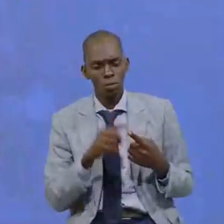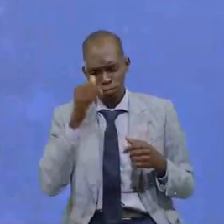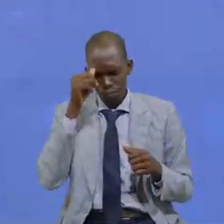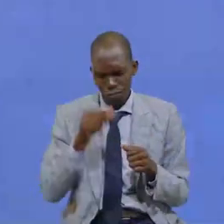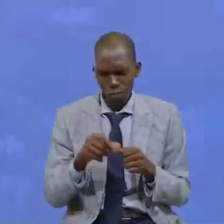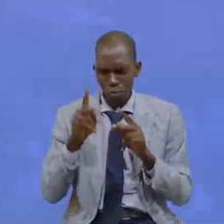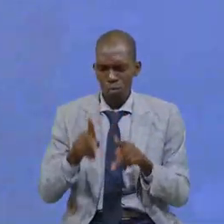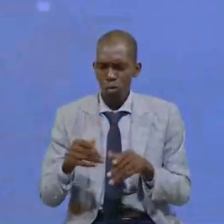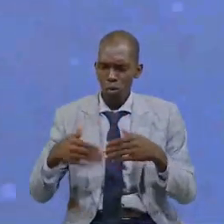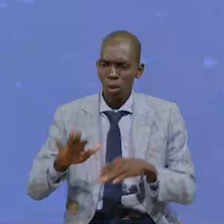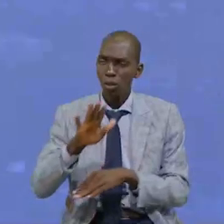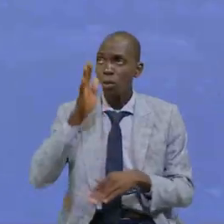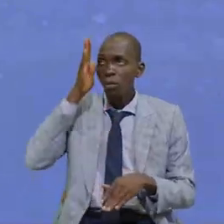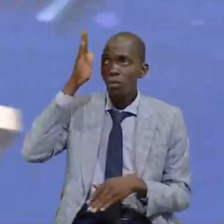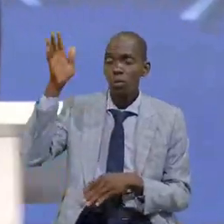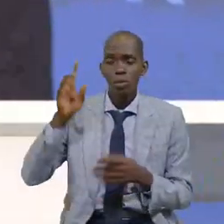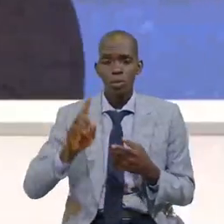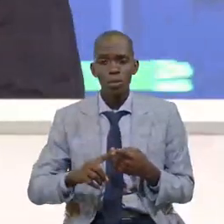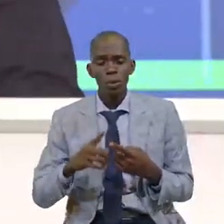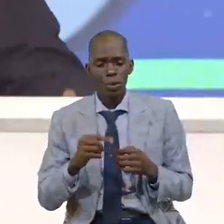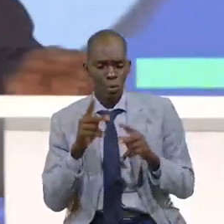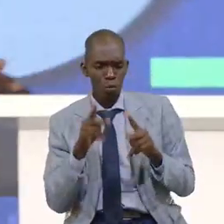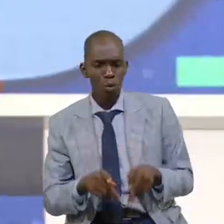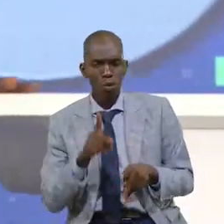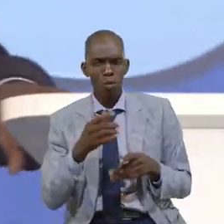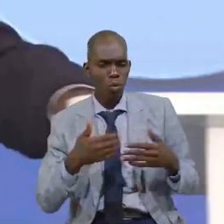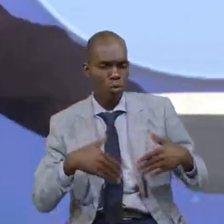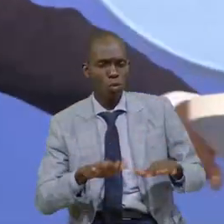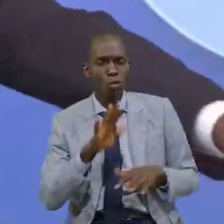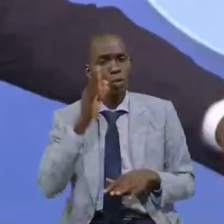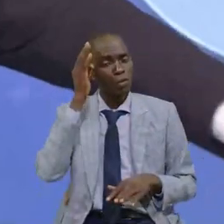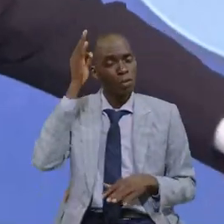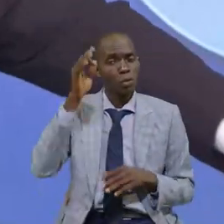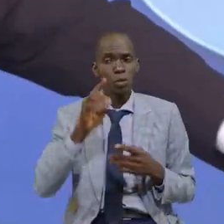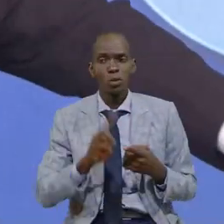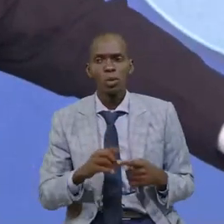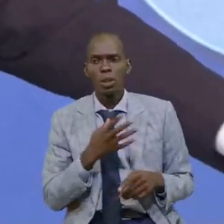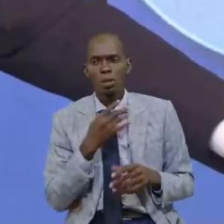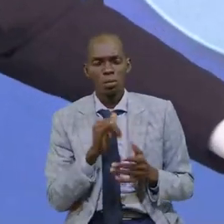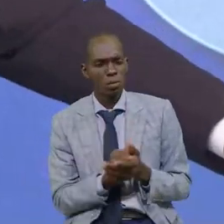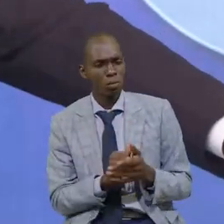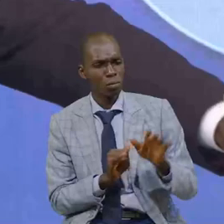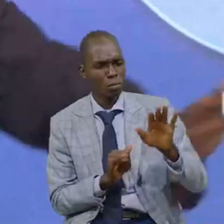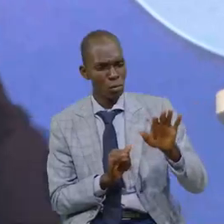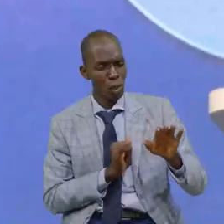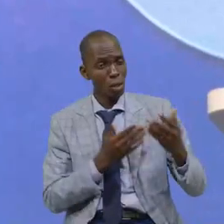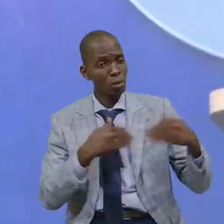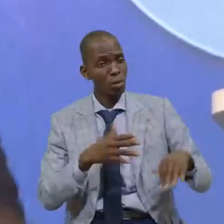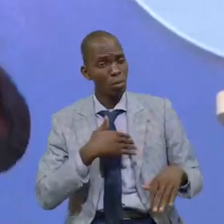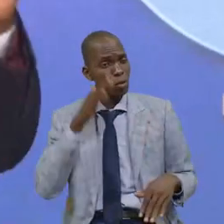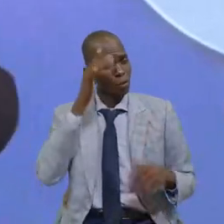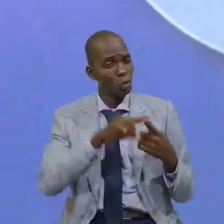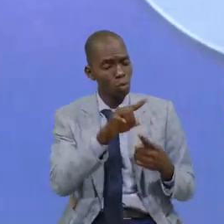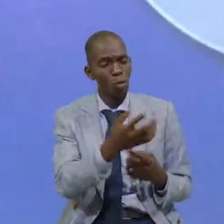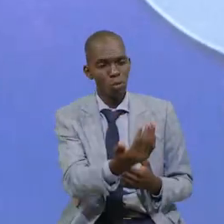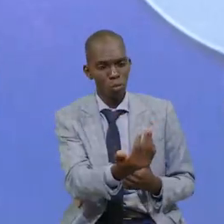à qui tu as vendu ta destinée, la personne à qui tu as vendu ton avenir, tu dis, viens ici.